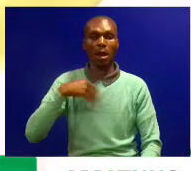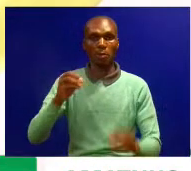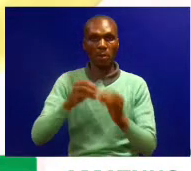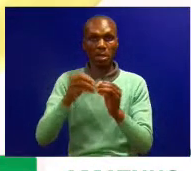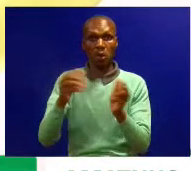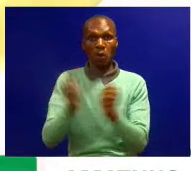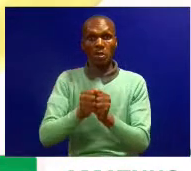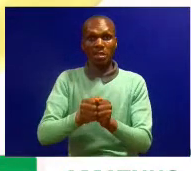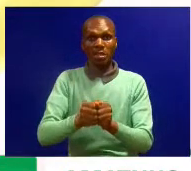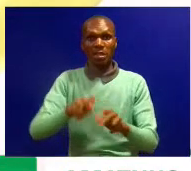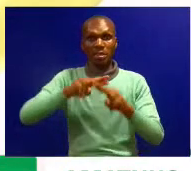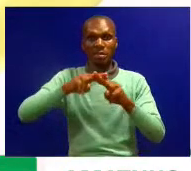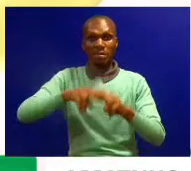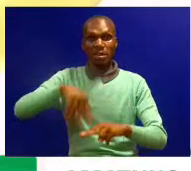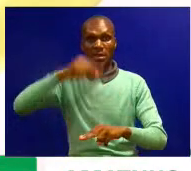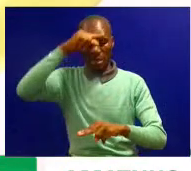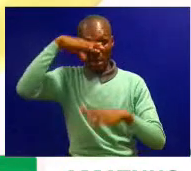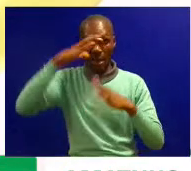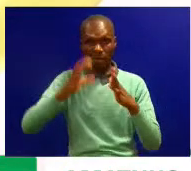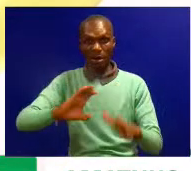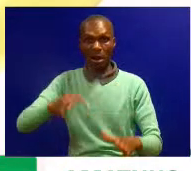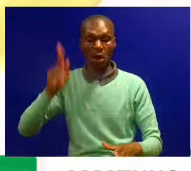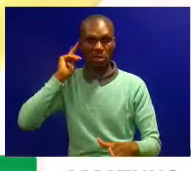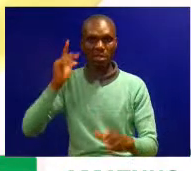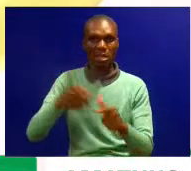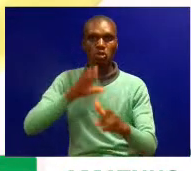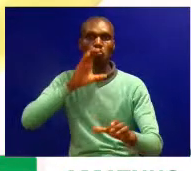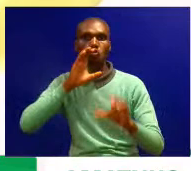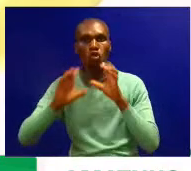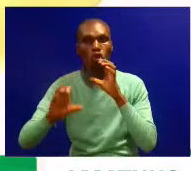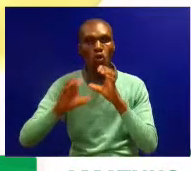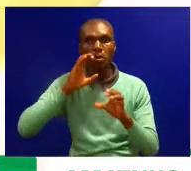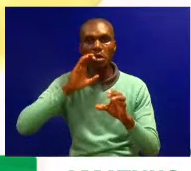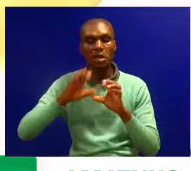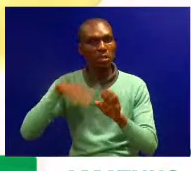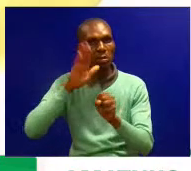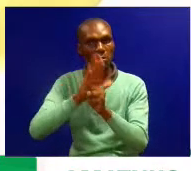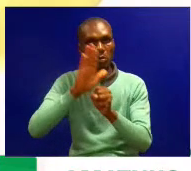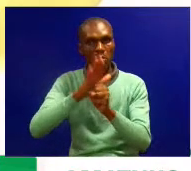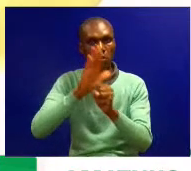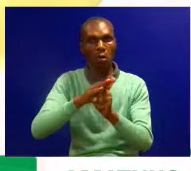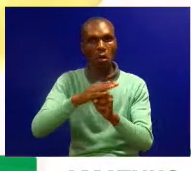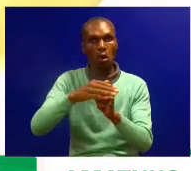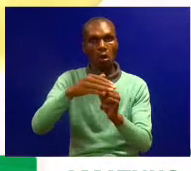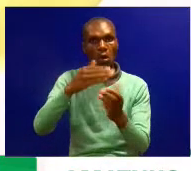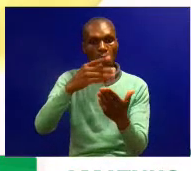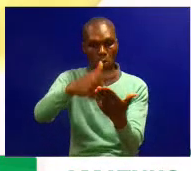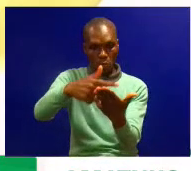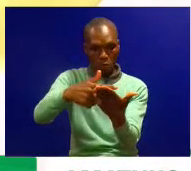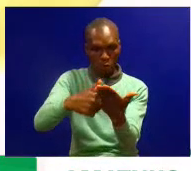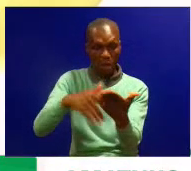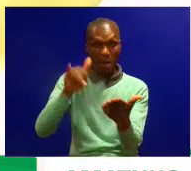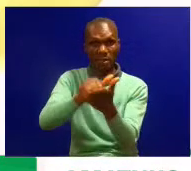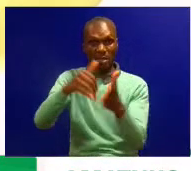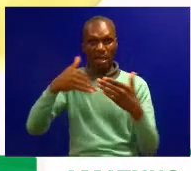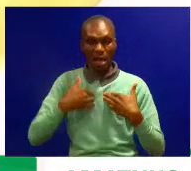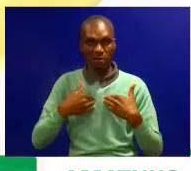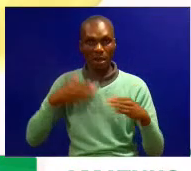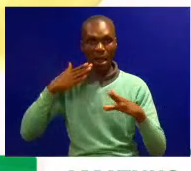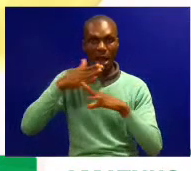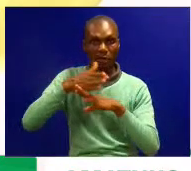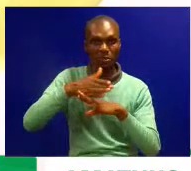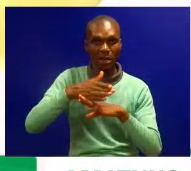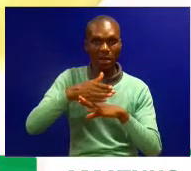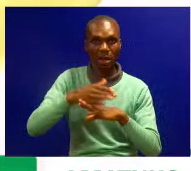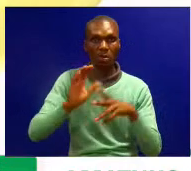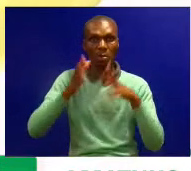James Yungwae eliko kwane rane merobili vene wekile bozibo uchiko igora ensemo Ogembo kwa municipality eye maiga ensemo